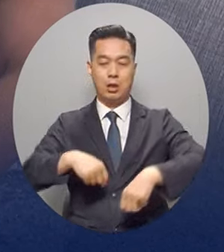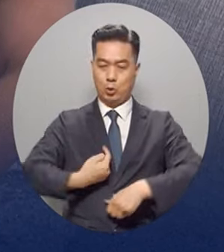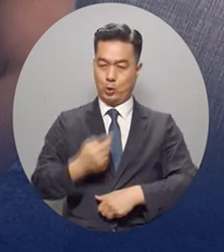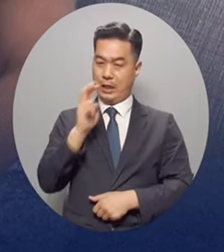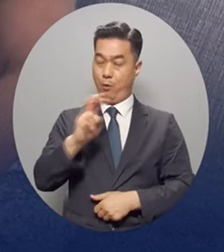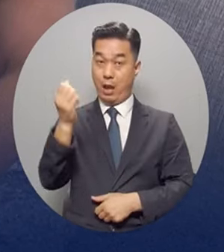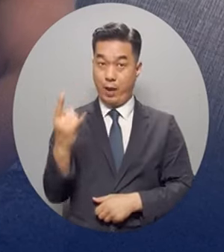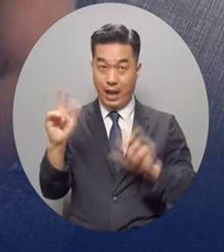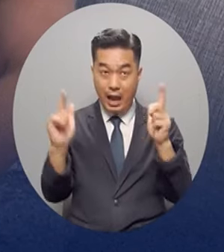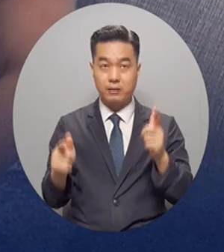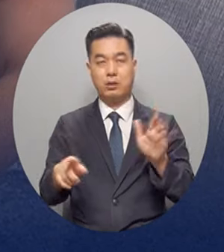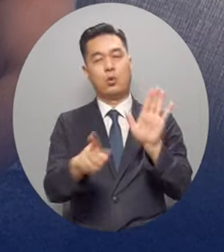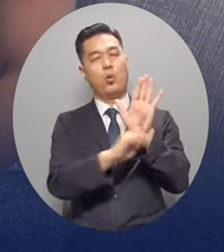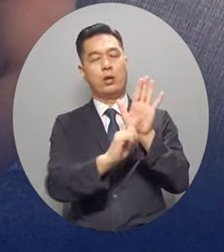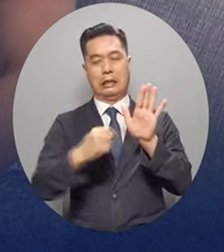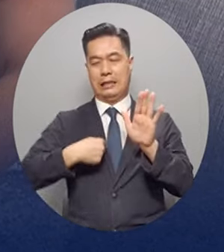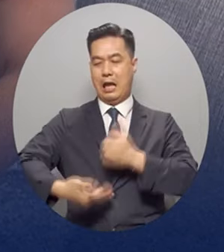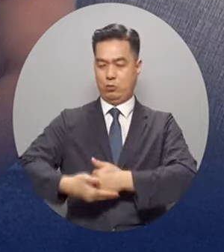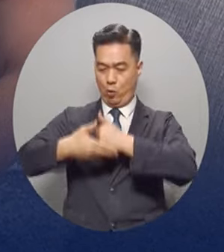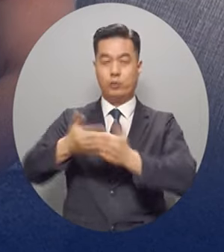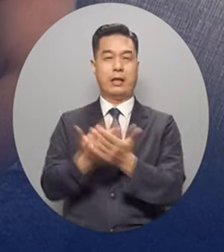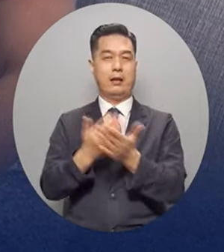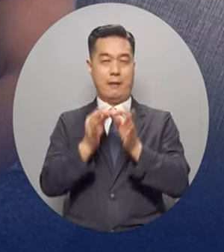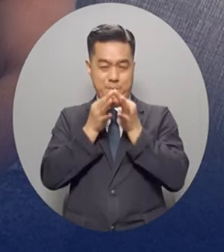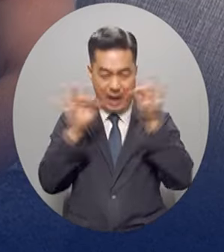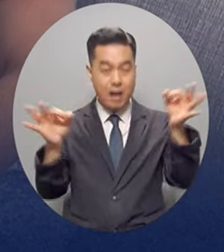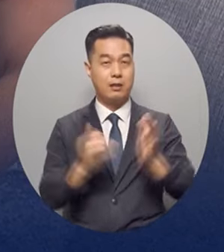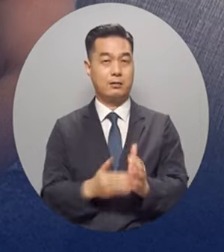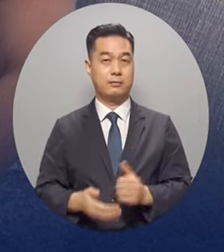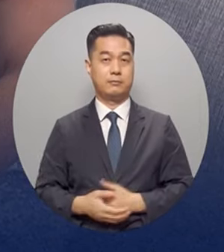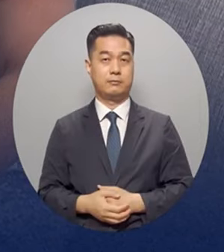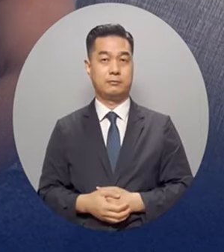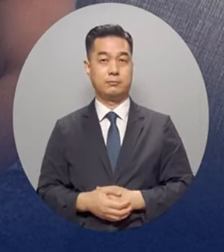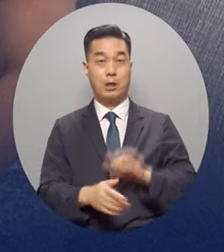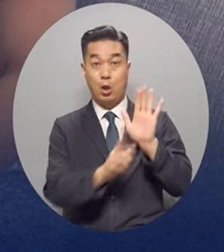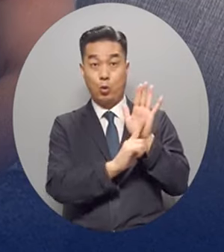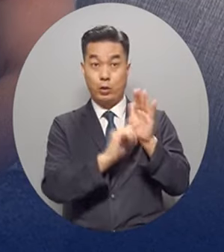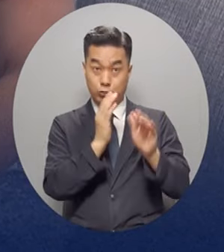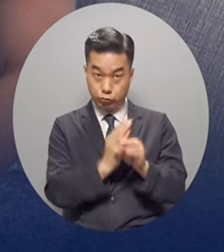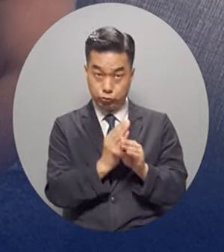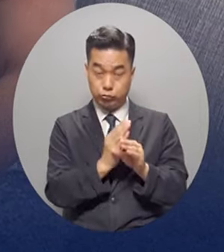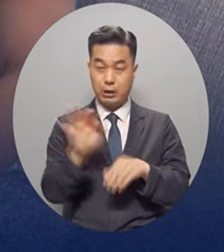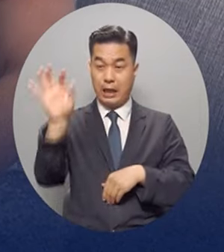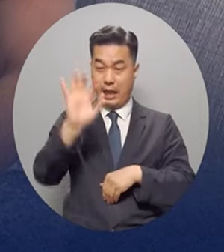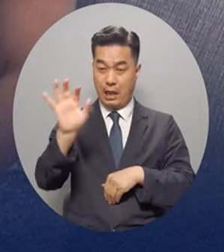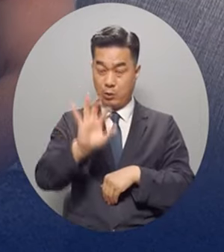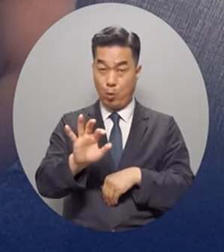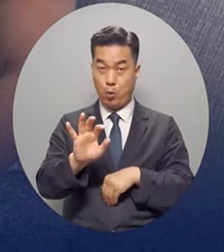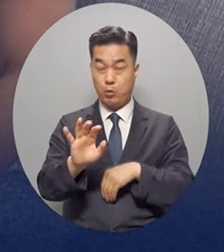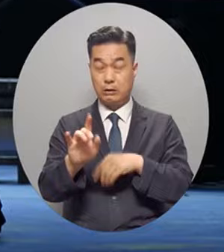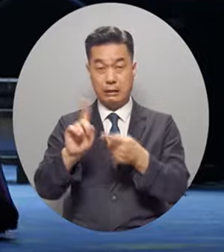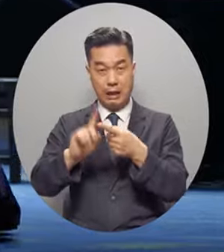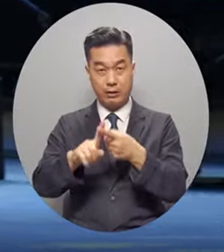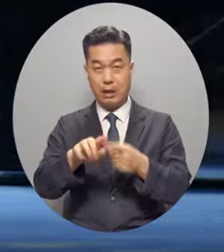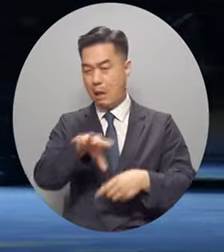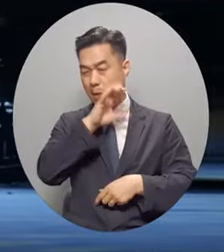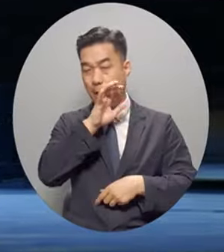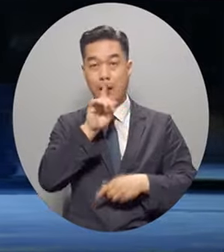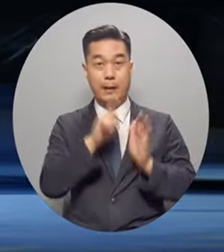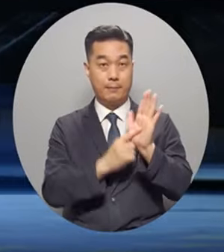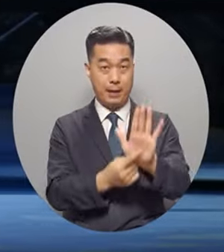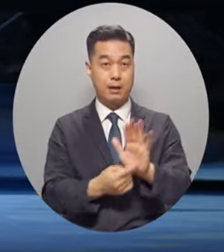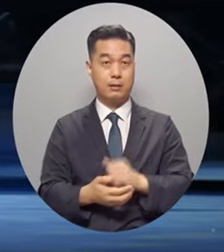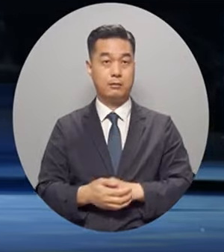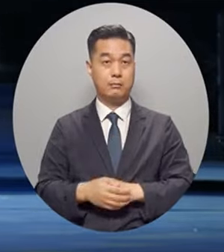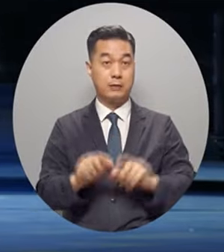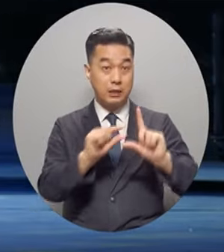아니라 공연이다. 나를 존중하라고 외쳤습니다. 공연 중 앙코르에 대한 강력한 항의였습니다. 그